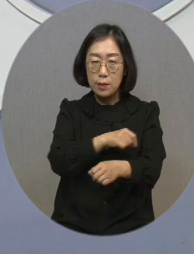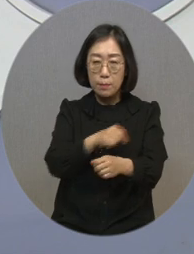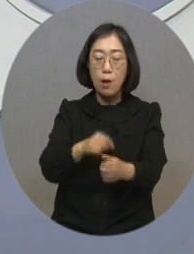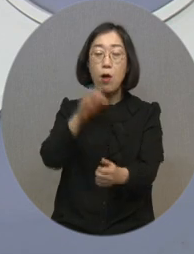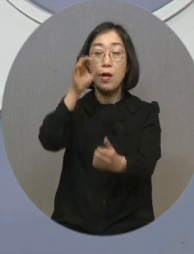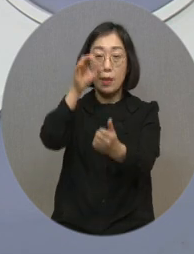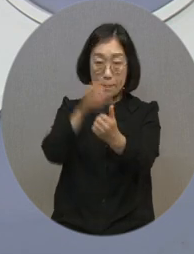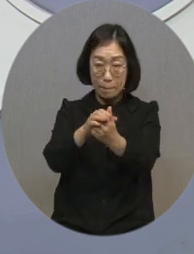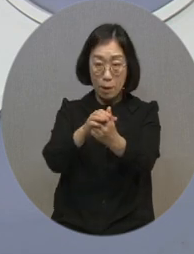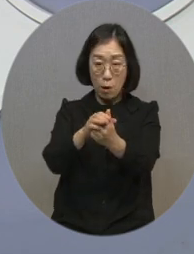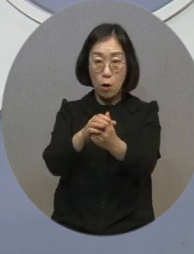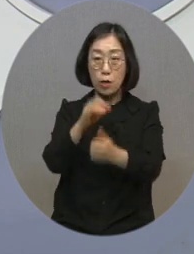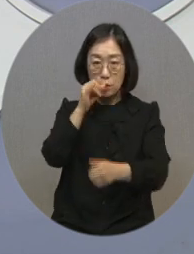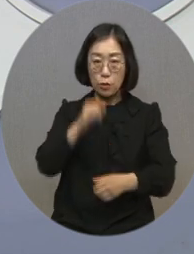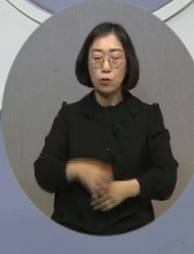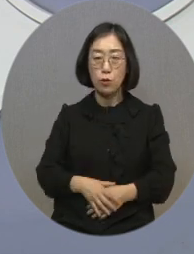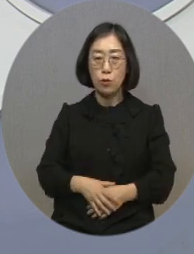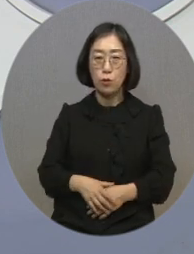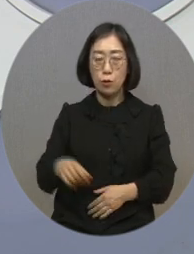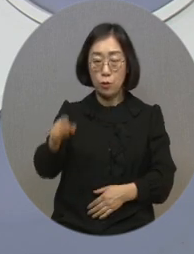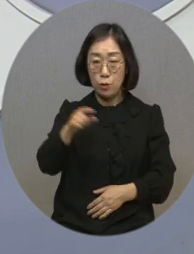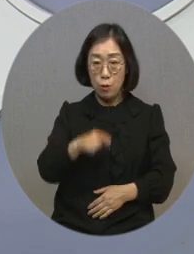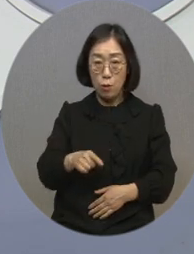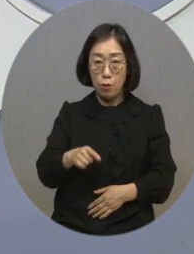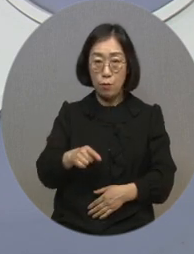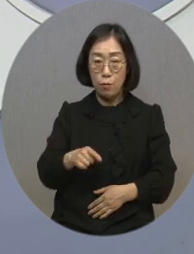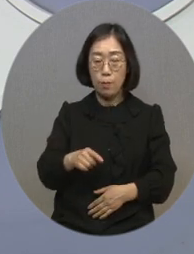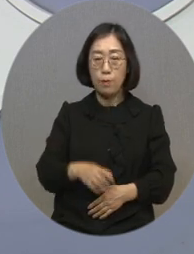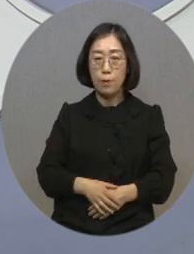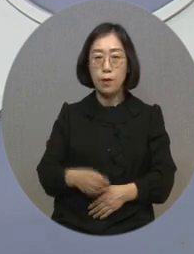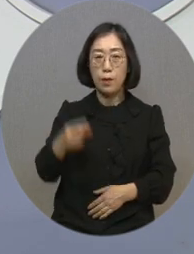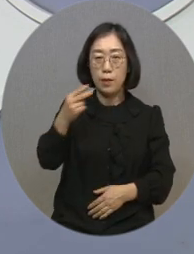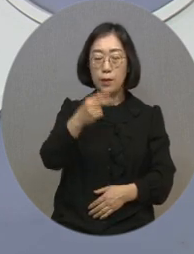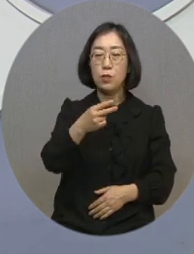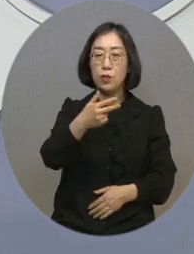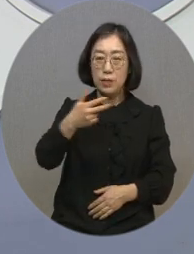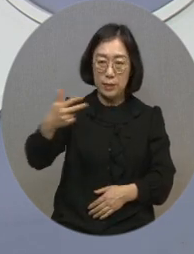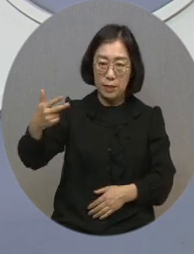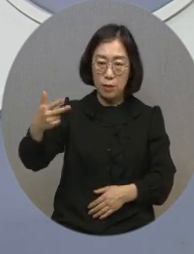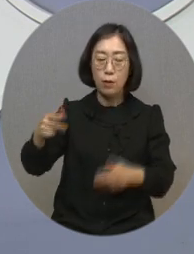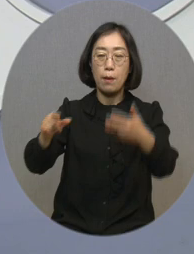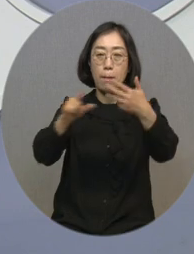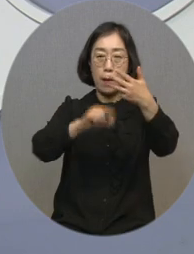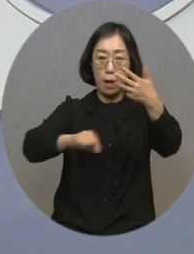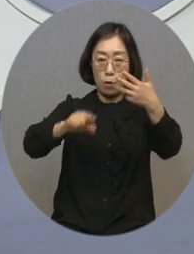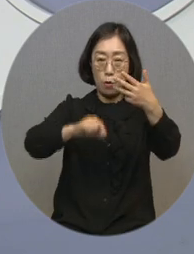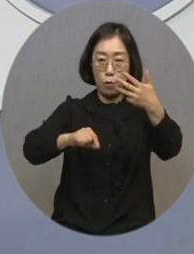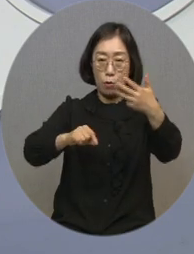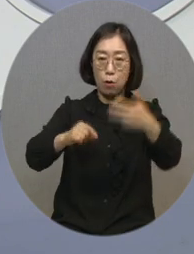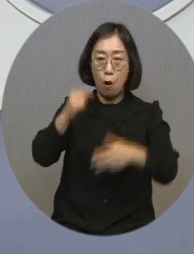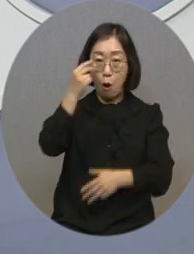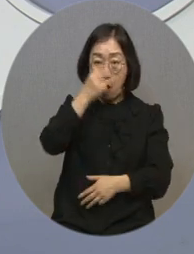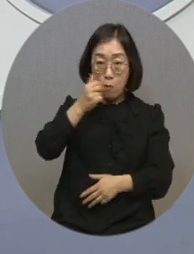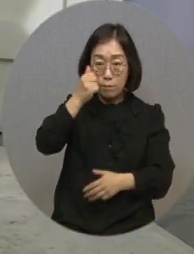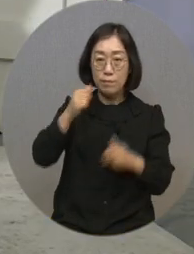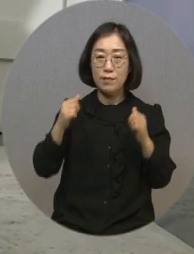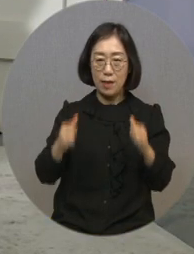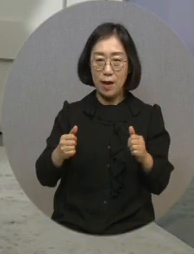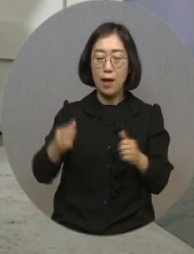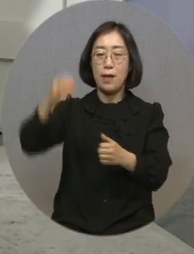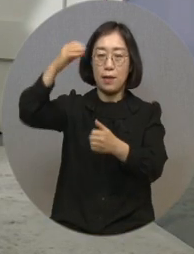절차가 있었거든요. 예, 그래서 이제 그 절차를 통해서 이제 2007년도 8월 달에 검사로서 이제 임관이 된